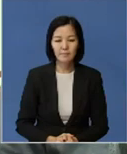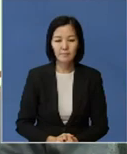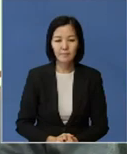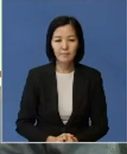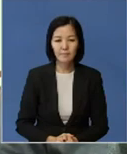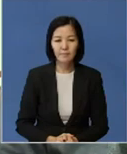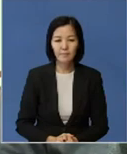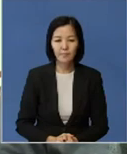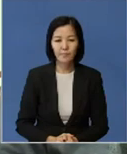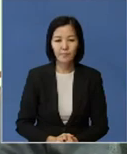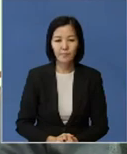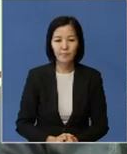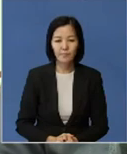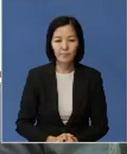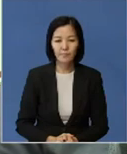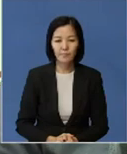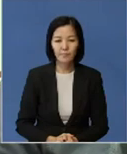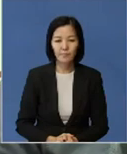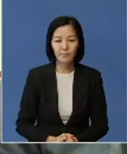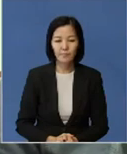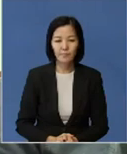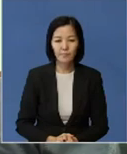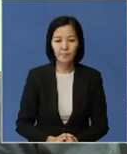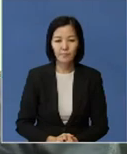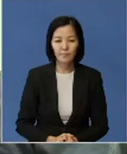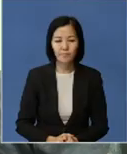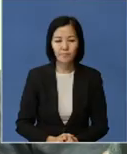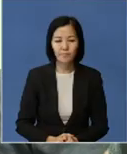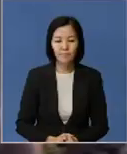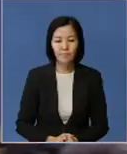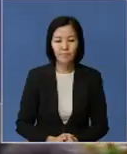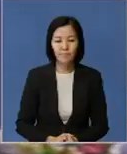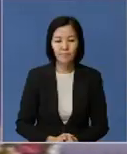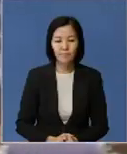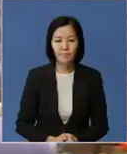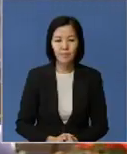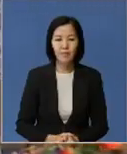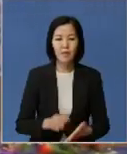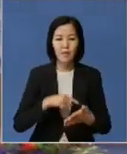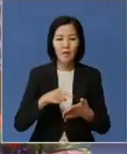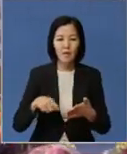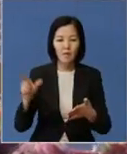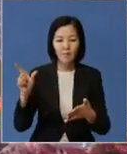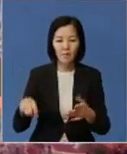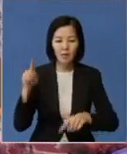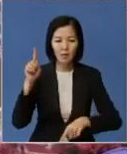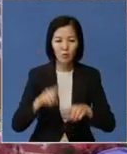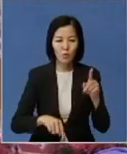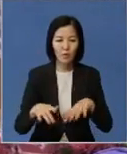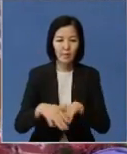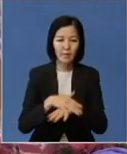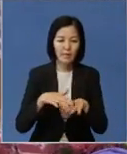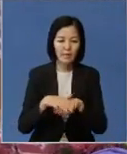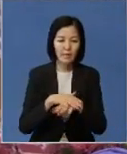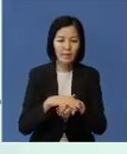басып, қайғылы сенің алдыңда күліп жібермесем болғаны. Қаламгерге туған елінің ыстығы қыласынан үлкен